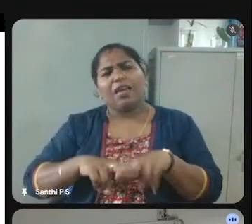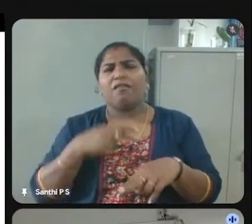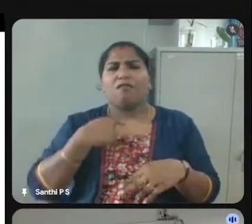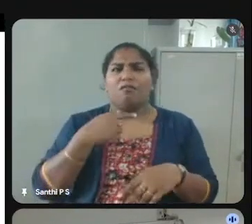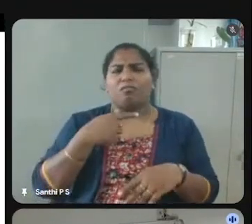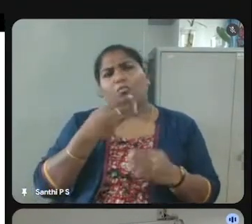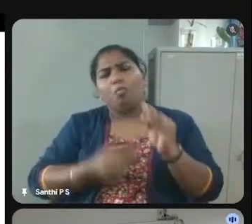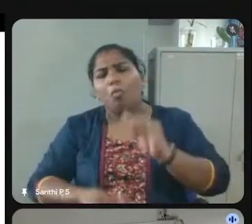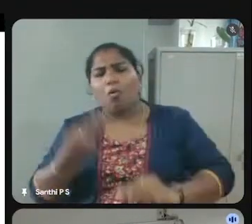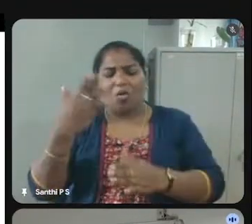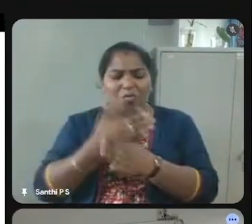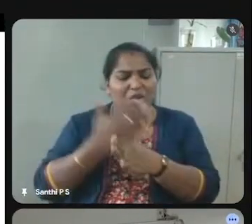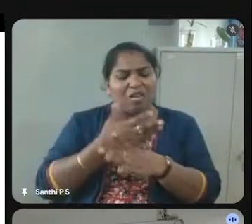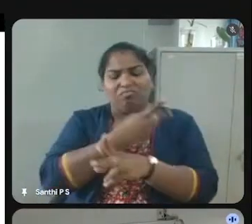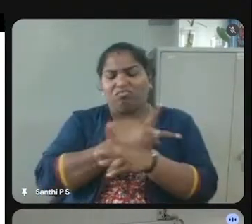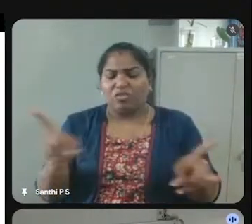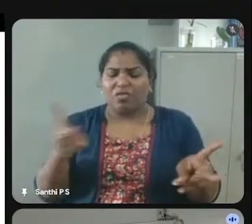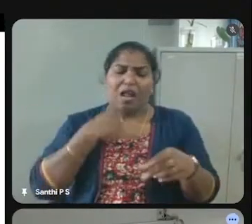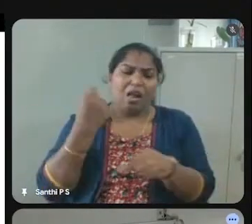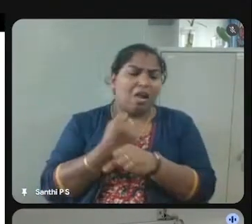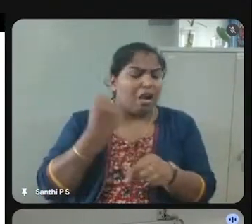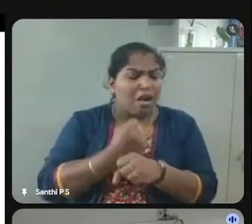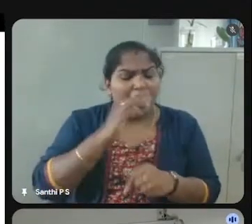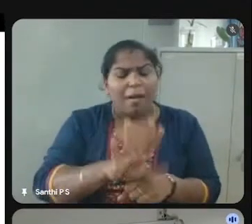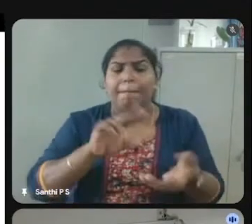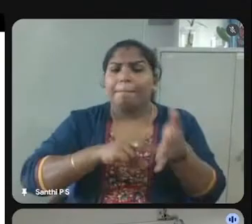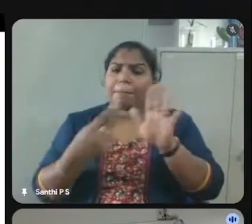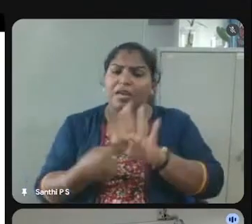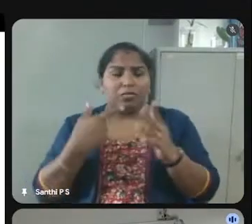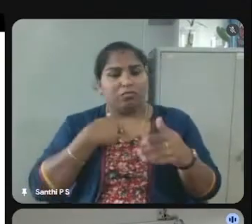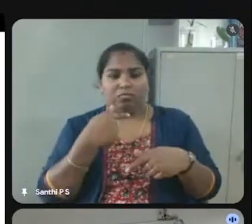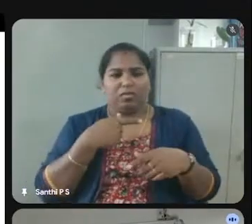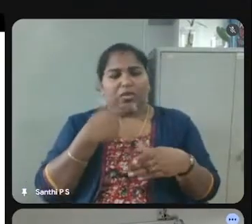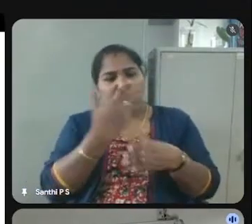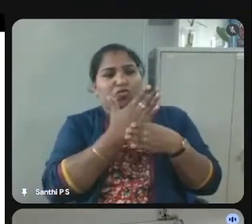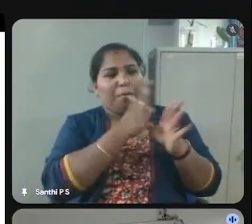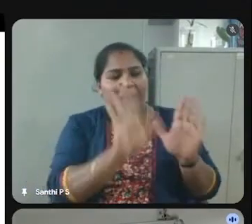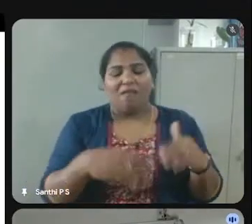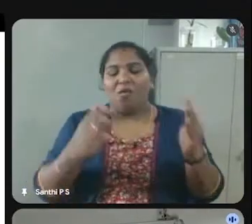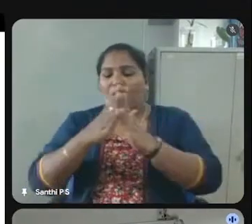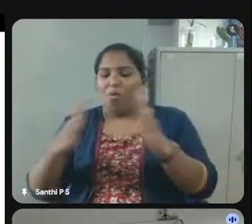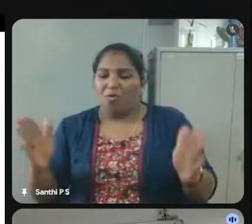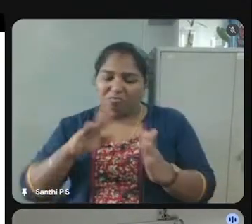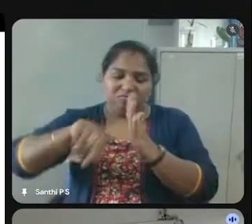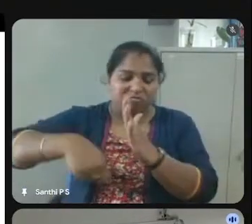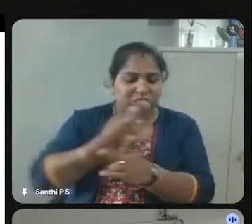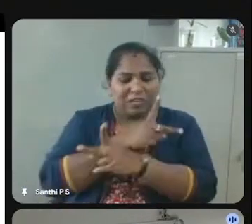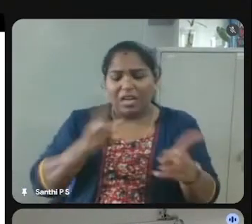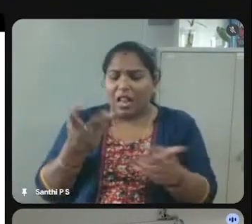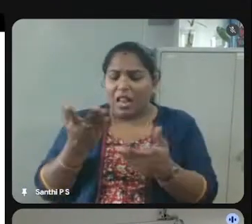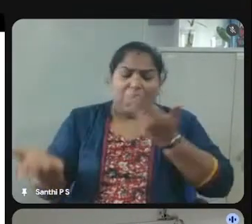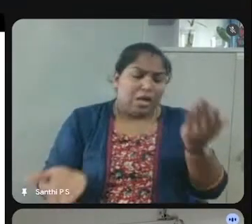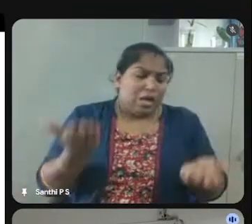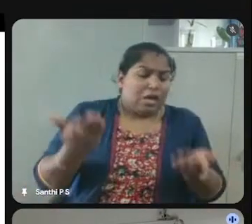ആവും, നമുക്ക് പല കാര്യങ്ങളും പിന്നീട് ചെയ്യാൻ സാധിക്കാതാവും. പ്രത്യേകിച്ച് ജോലിയൊക്കെ ഉള്ള ഒരു വ്യക്തിയാണ് എന്നുണ്ടെങ്കിൽ ജോലിയുടെ കാര്യങ്ങൾ,